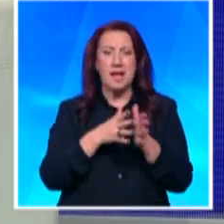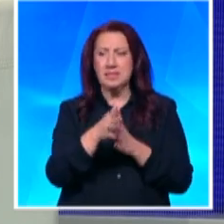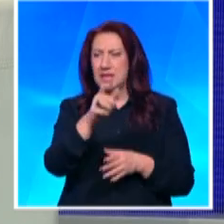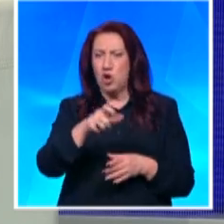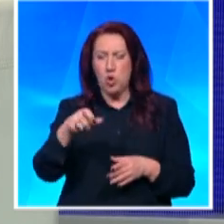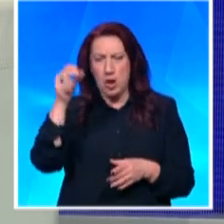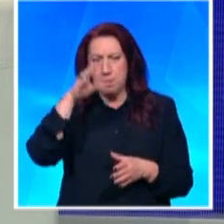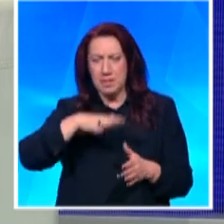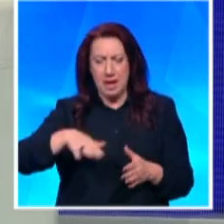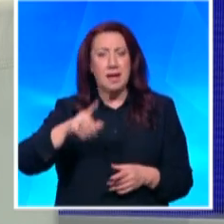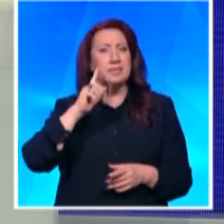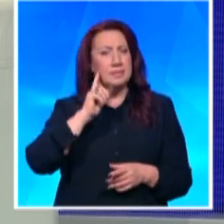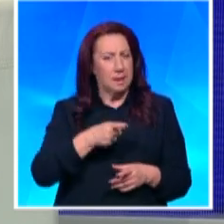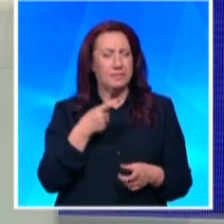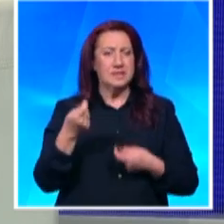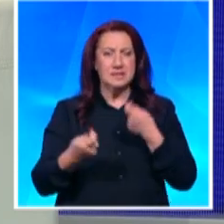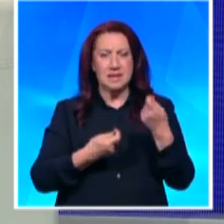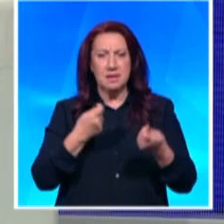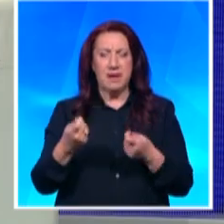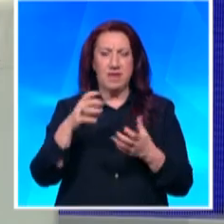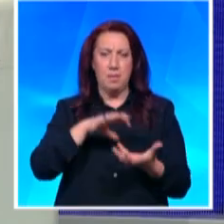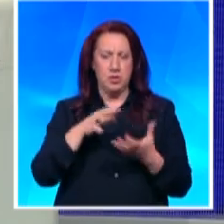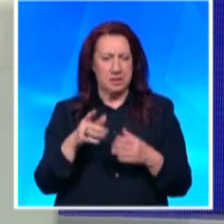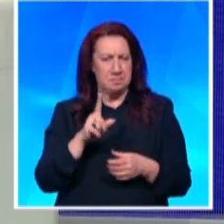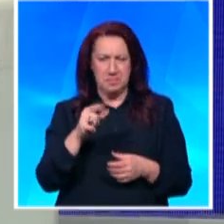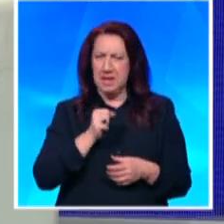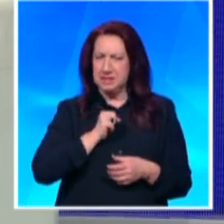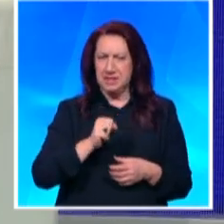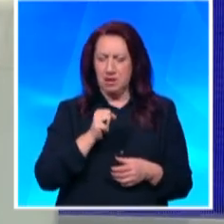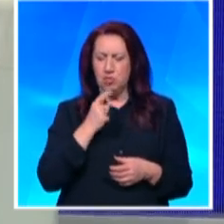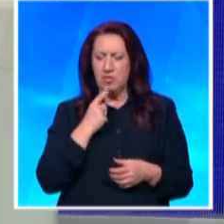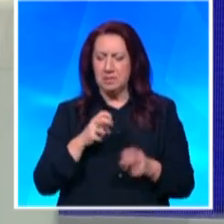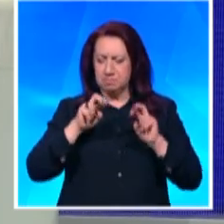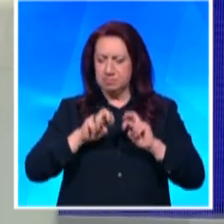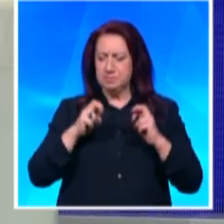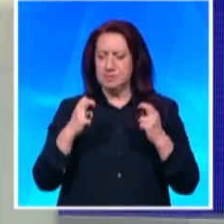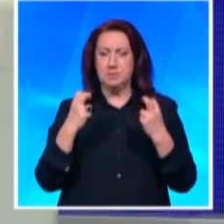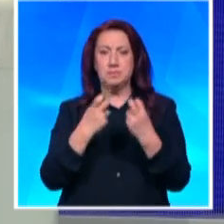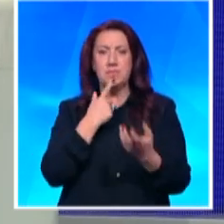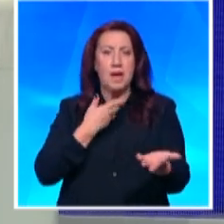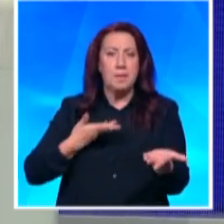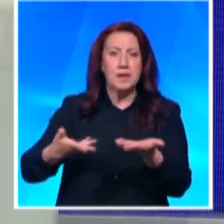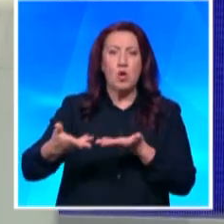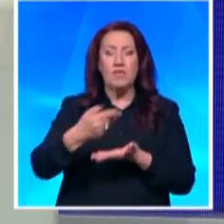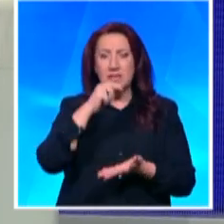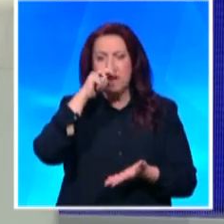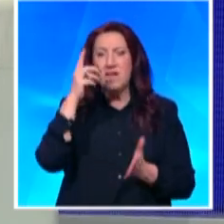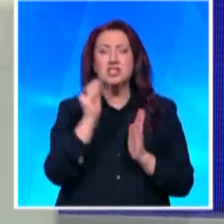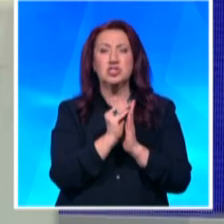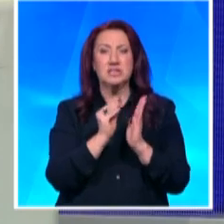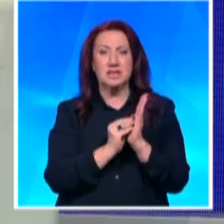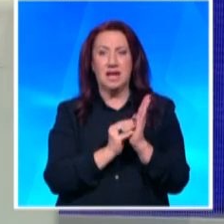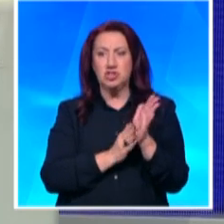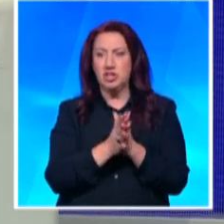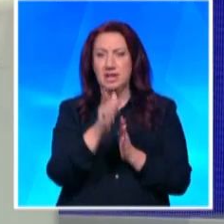с политика и да не се страхуват да седат на масата и да преговарят приоритетите на хората. Да искат България